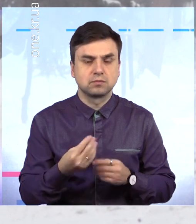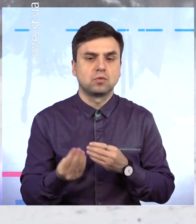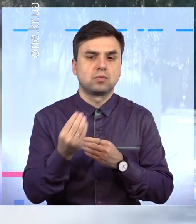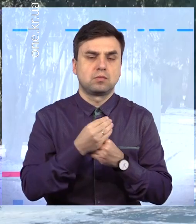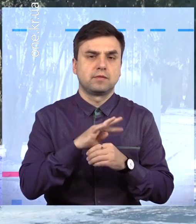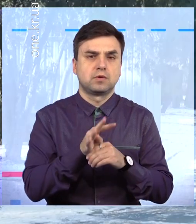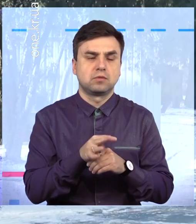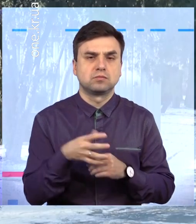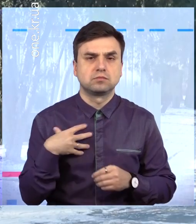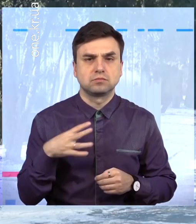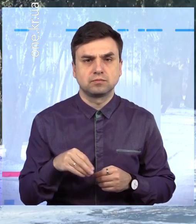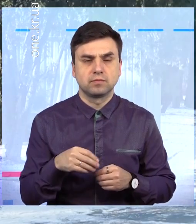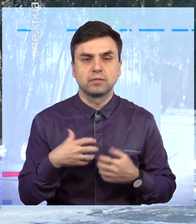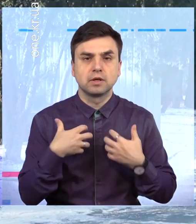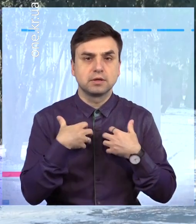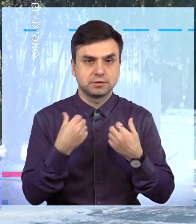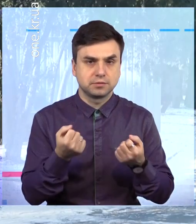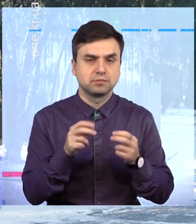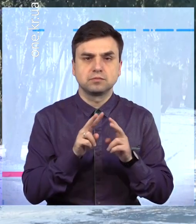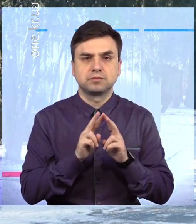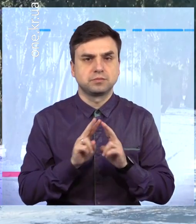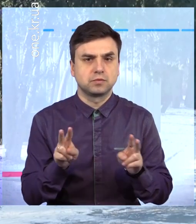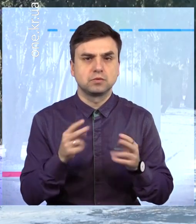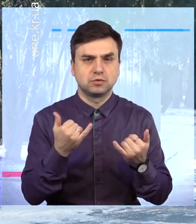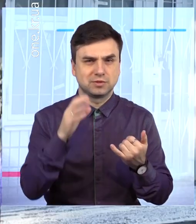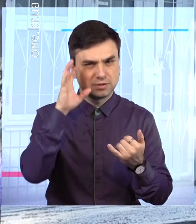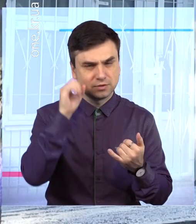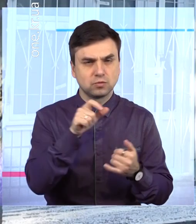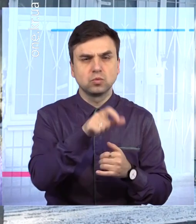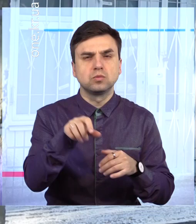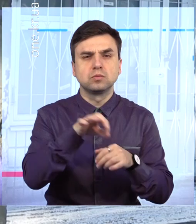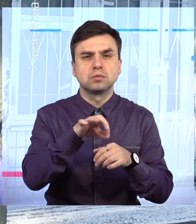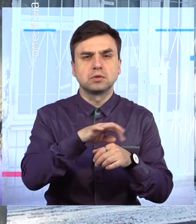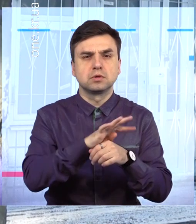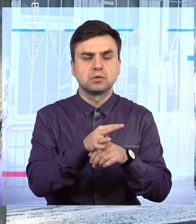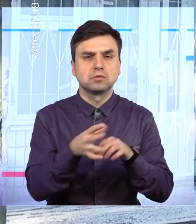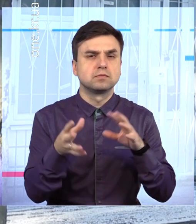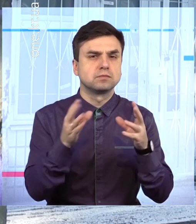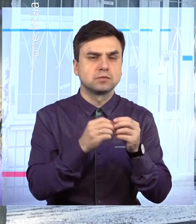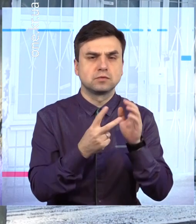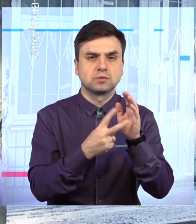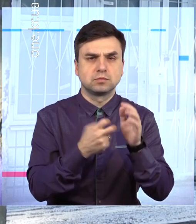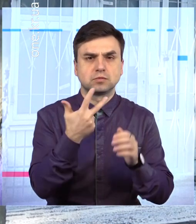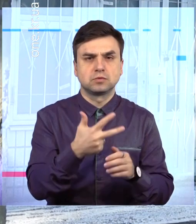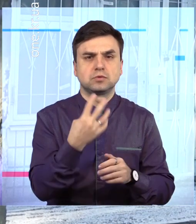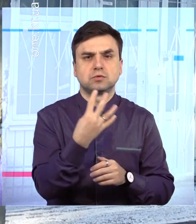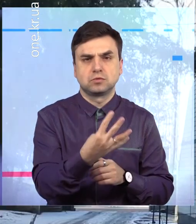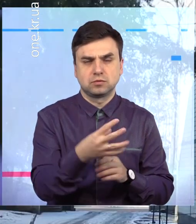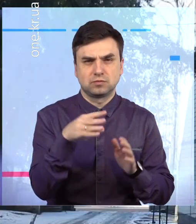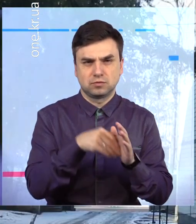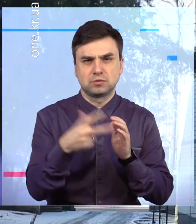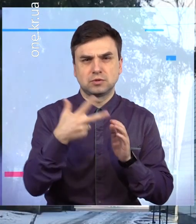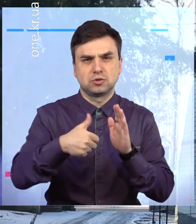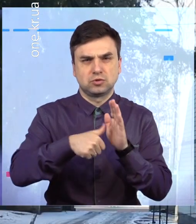Натомість одужавших за минулу добу немає. Наразі у Кривоморозі від ковіду лікується 734 пацієнти. З них 36 – мешканці